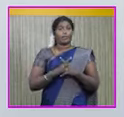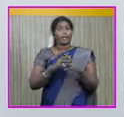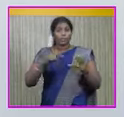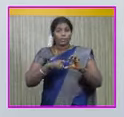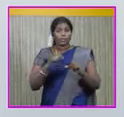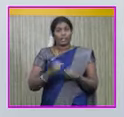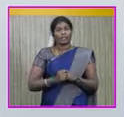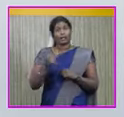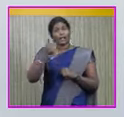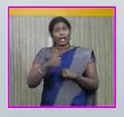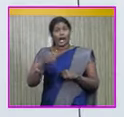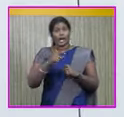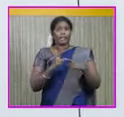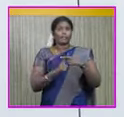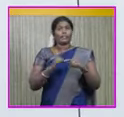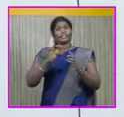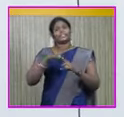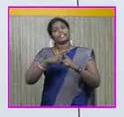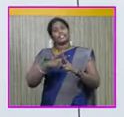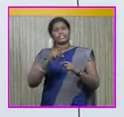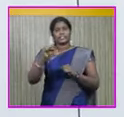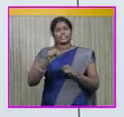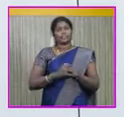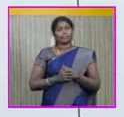வந்து 6+X. அப்போ